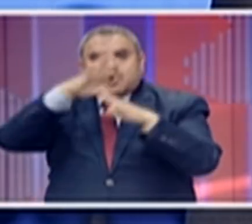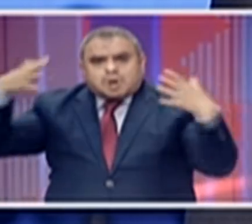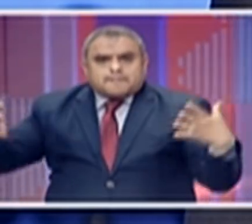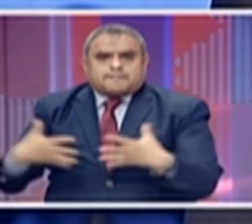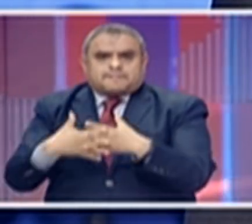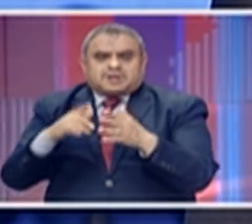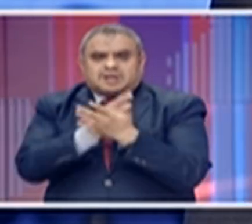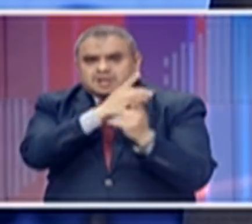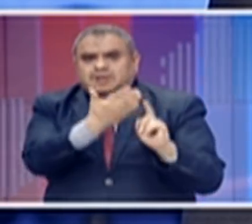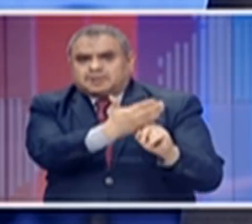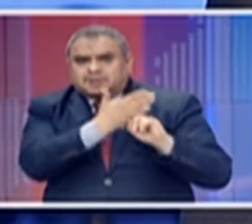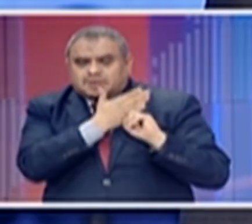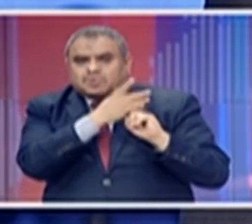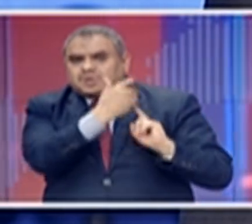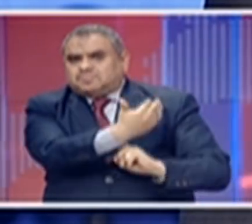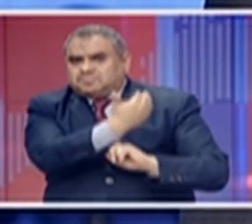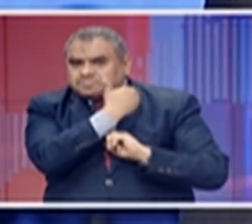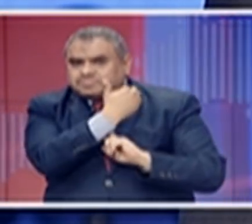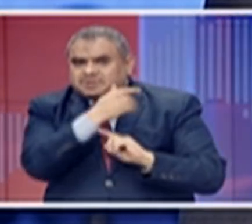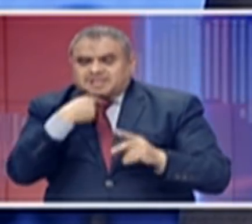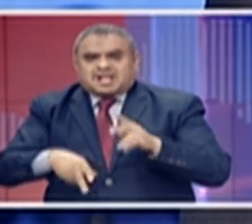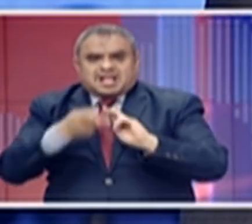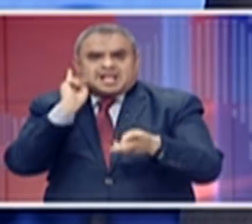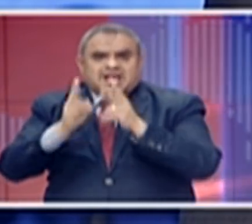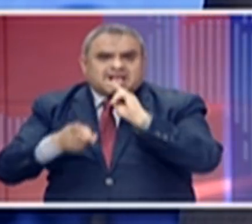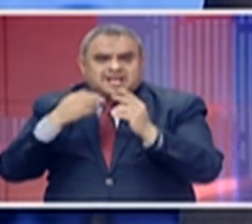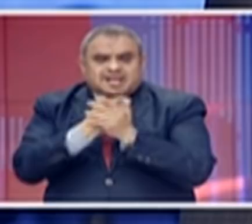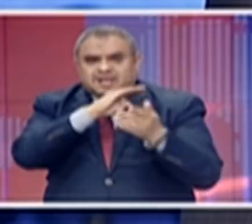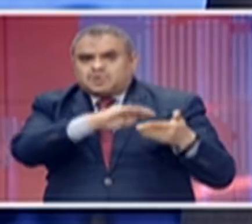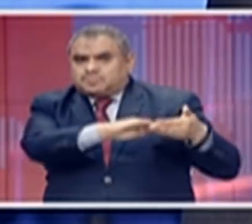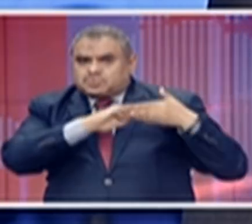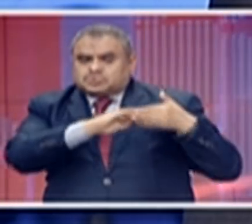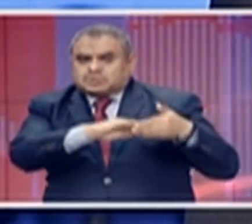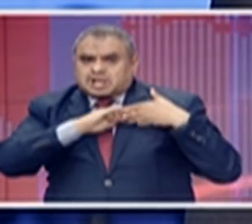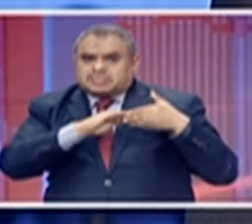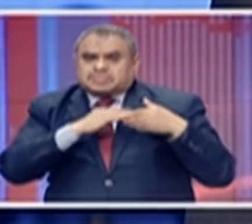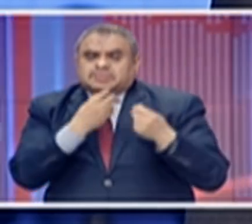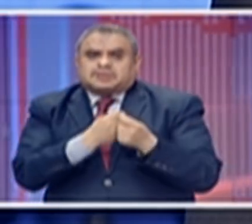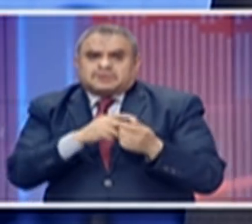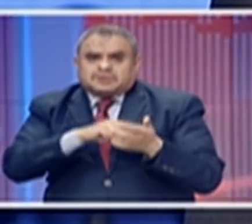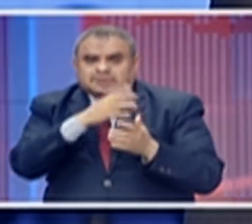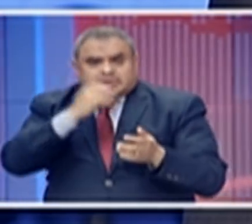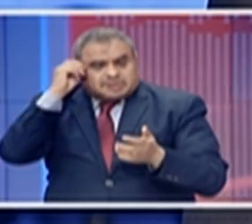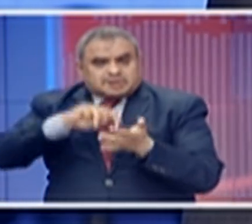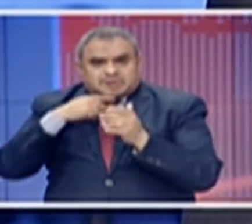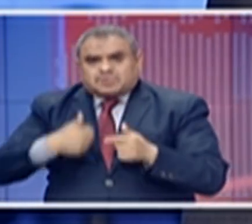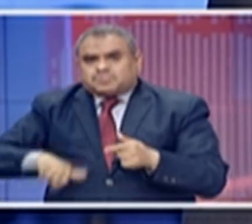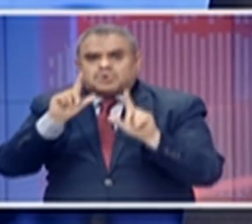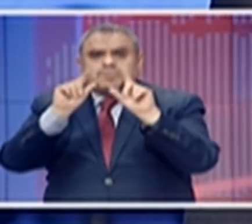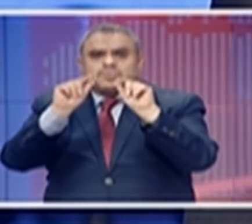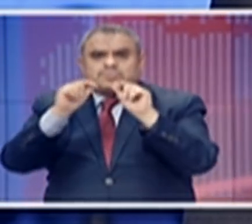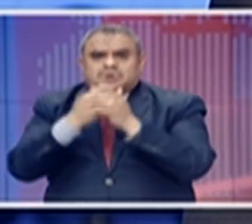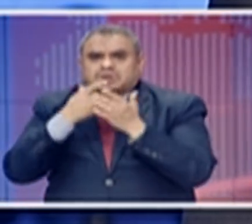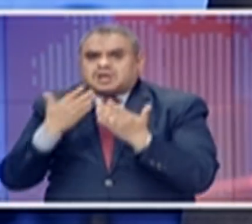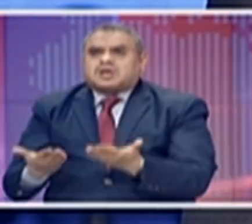عصو يتعامنا ويتعامنا ويحضر حفلتنا ويساندنا، وكمان بيعرف انجازاتنا، وكمان